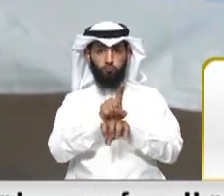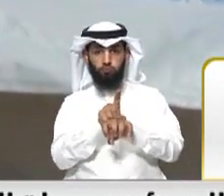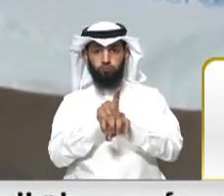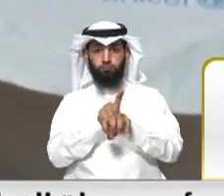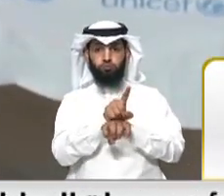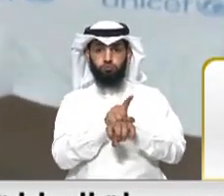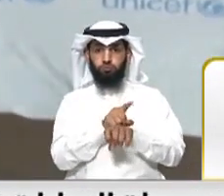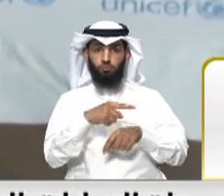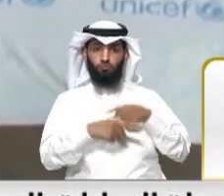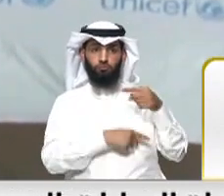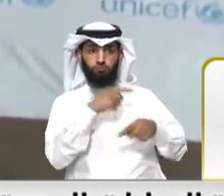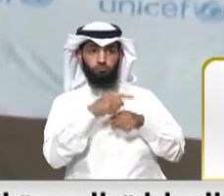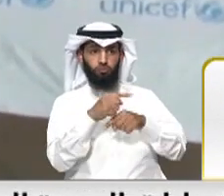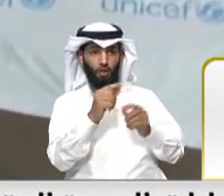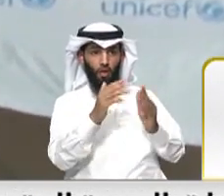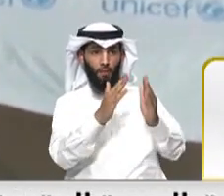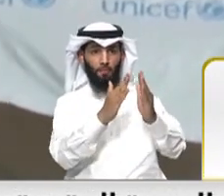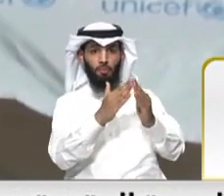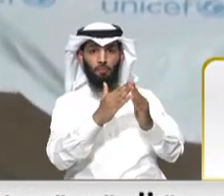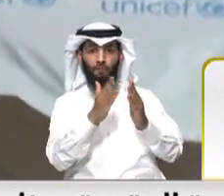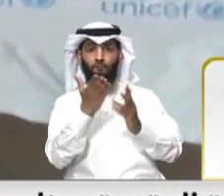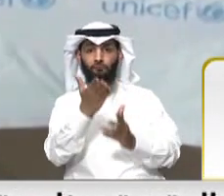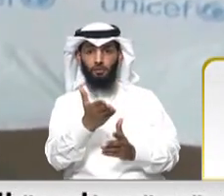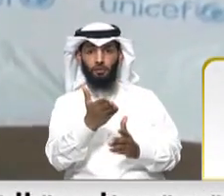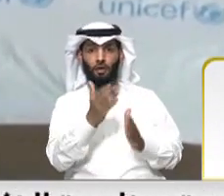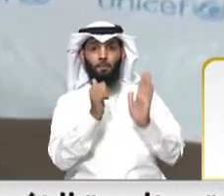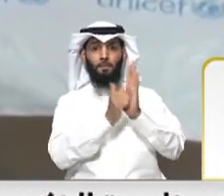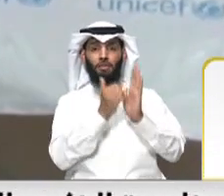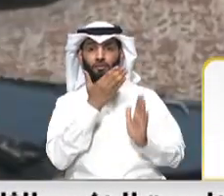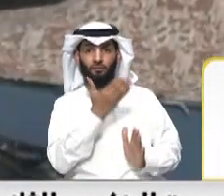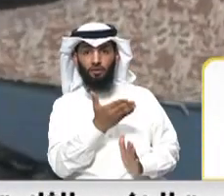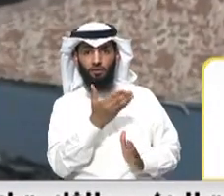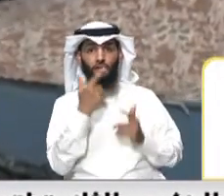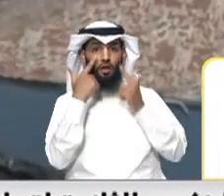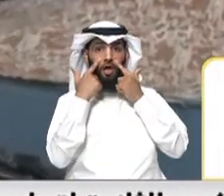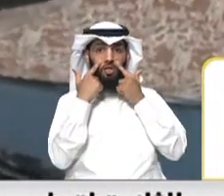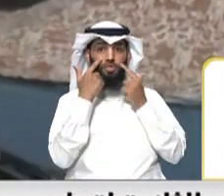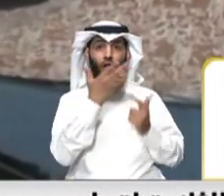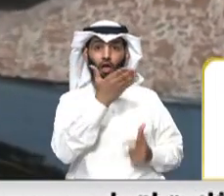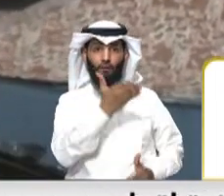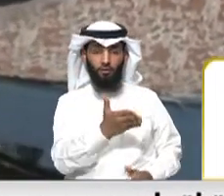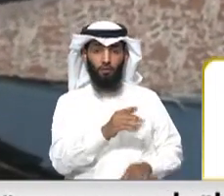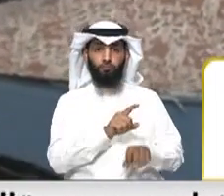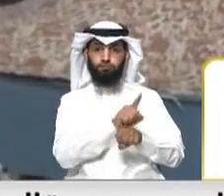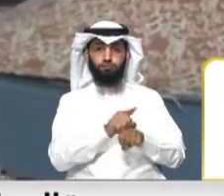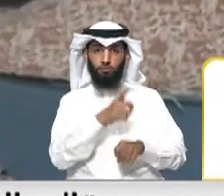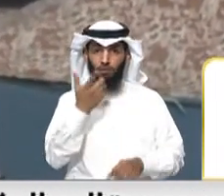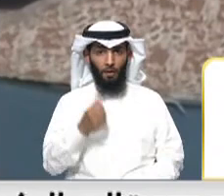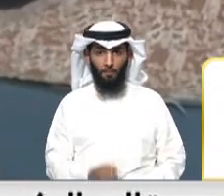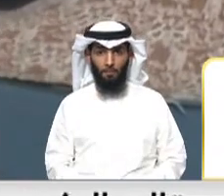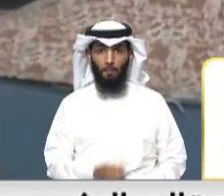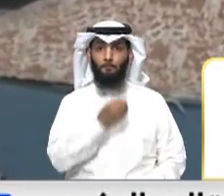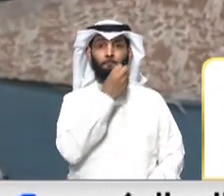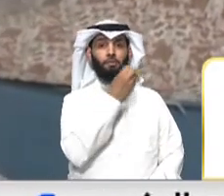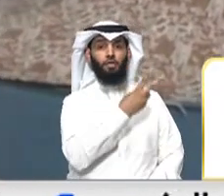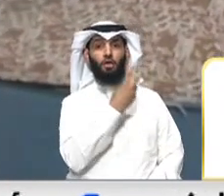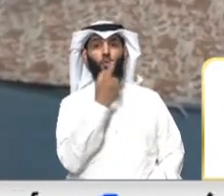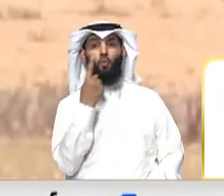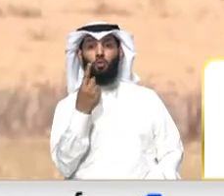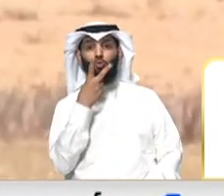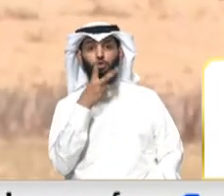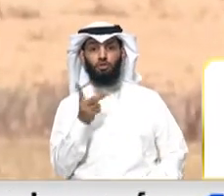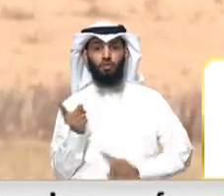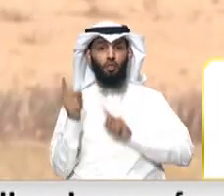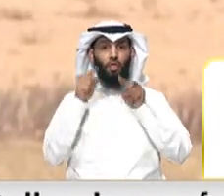الإيواء ومناطق مأهولة مع دخول الحرب الإسرائيلية على غزة يومها 221، حيث